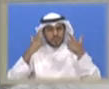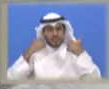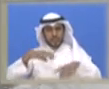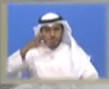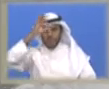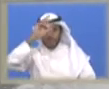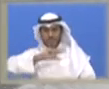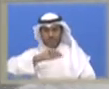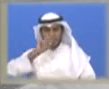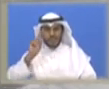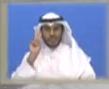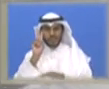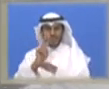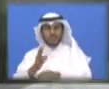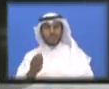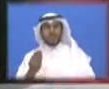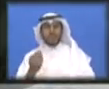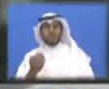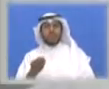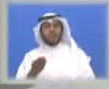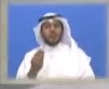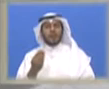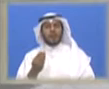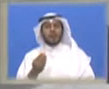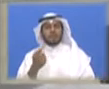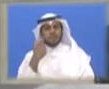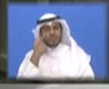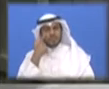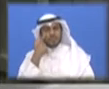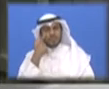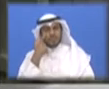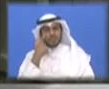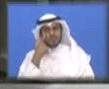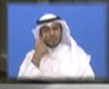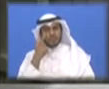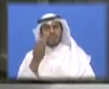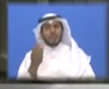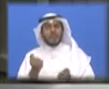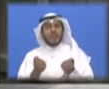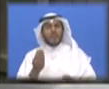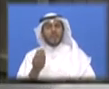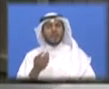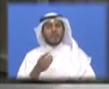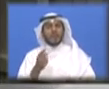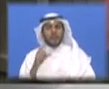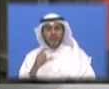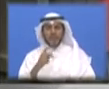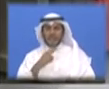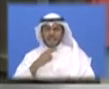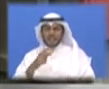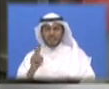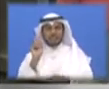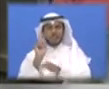الشرطة، ويقومون بطلب الأوراق الثبوتية وبطاقات السحب الآلي بعد أن تم تسجيل عشرات الحالات